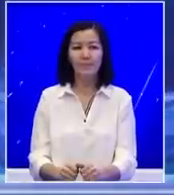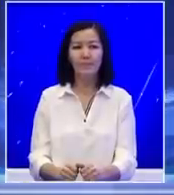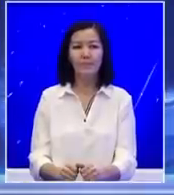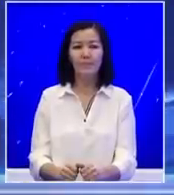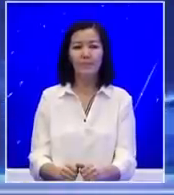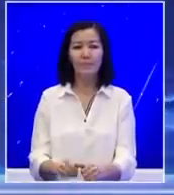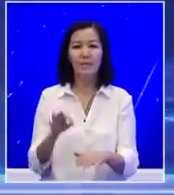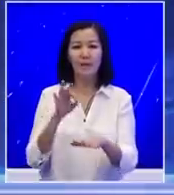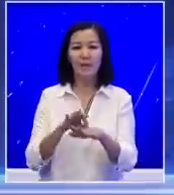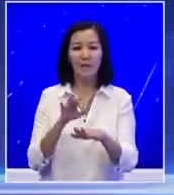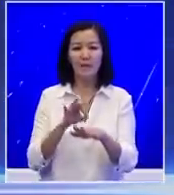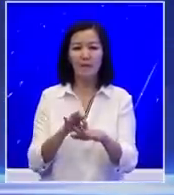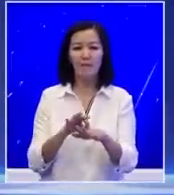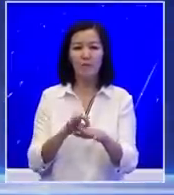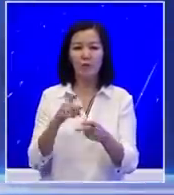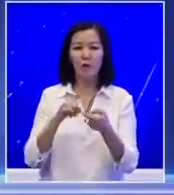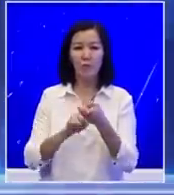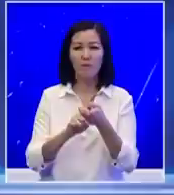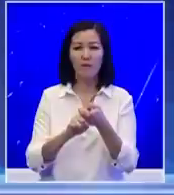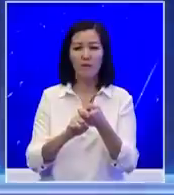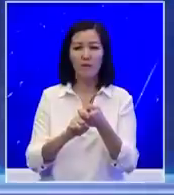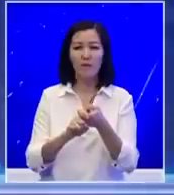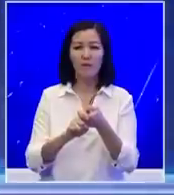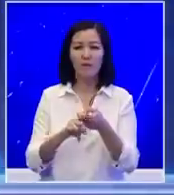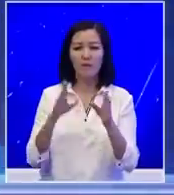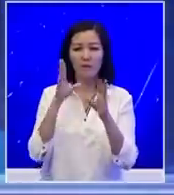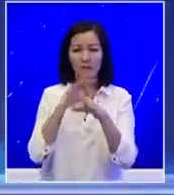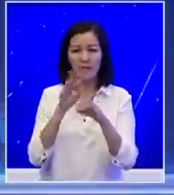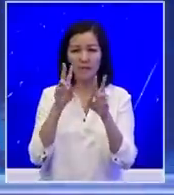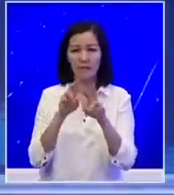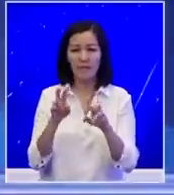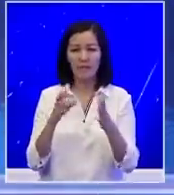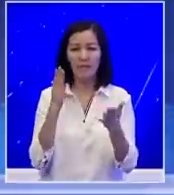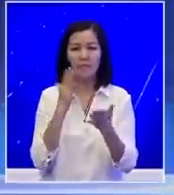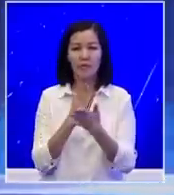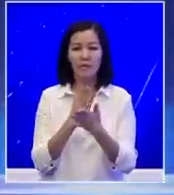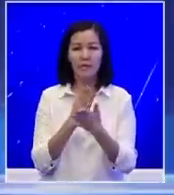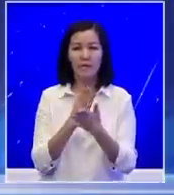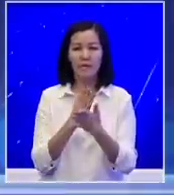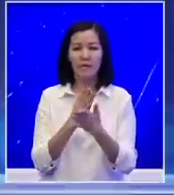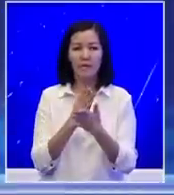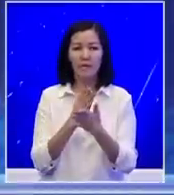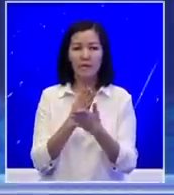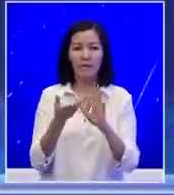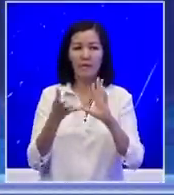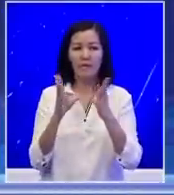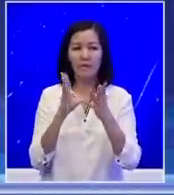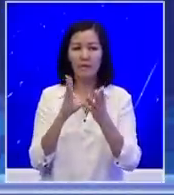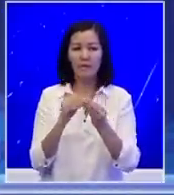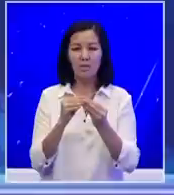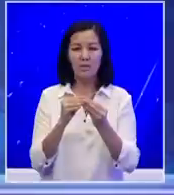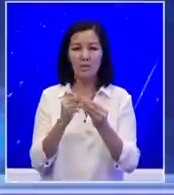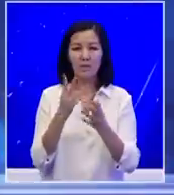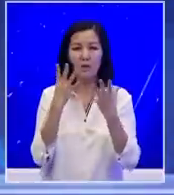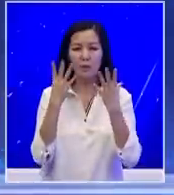Коронавирус инфекциясы арнайы анализдер алынады, ПЦР экспертер. Соның нәтижесіне қарай Олар